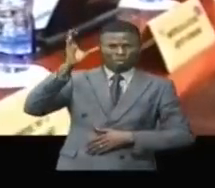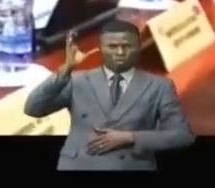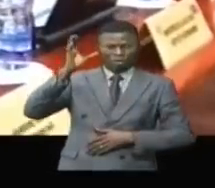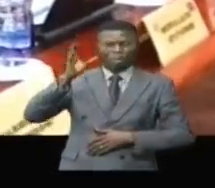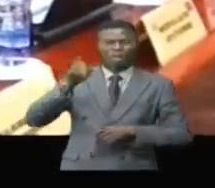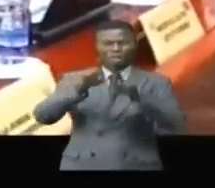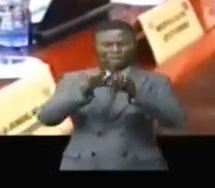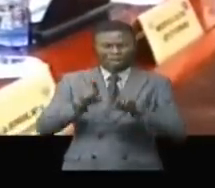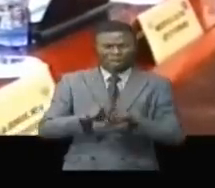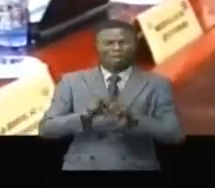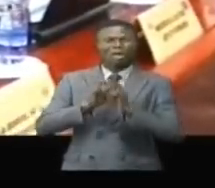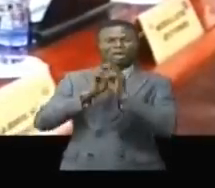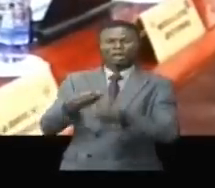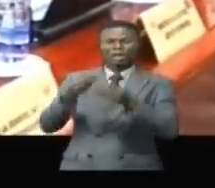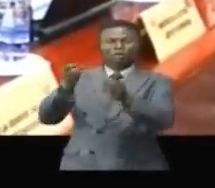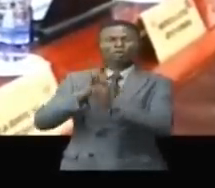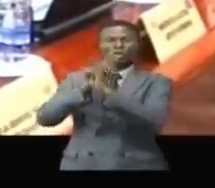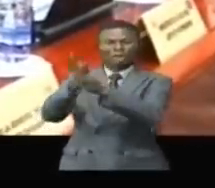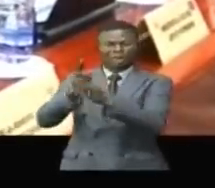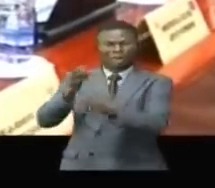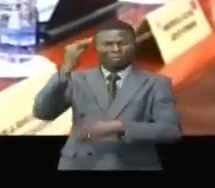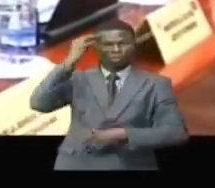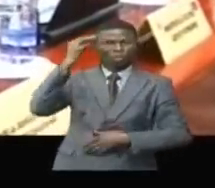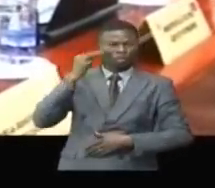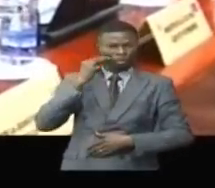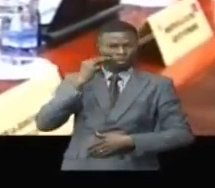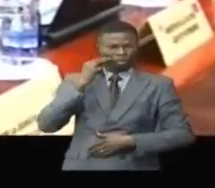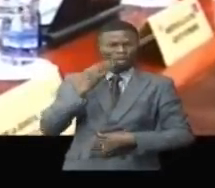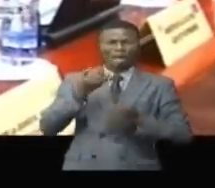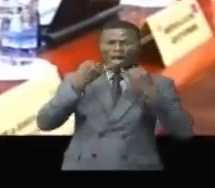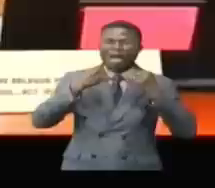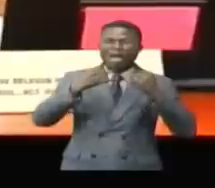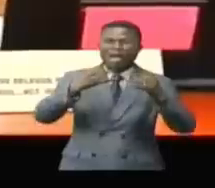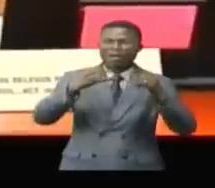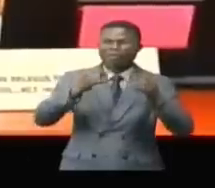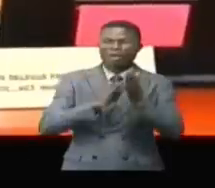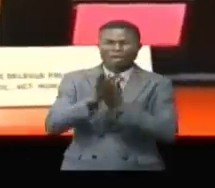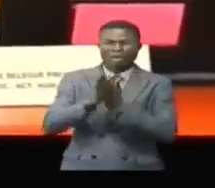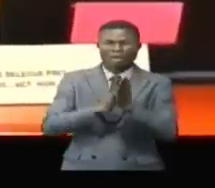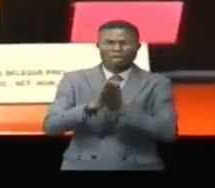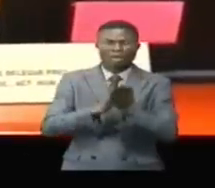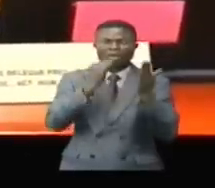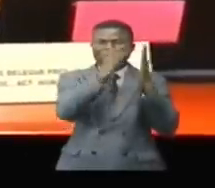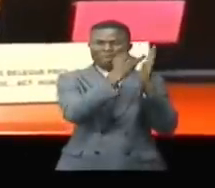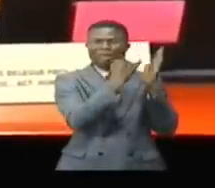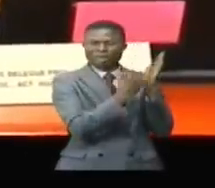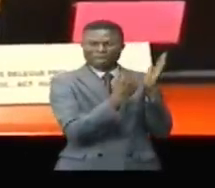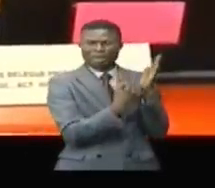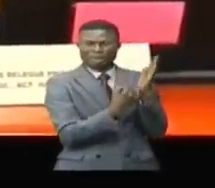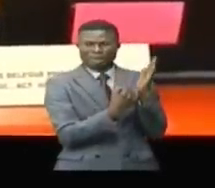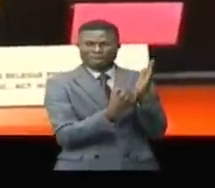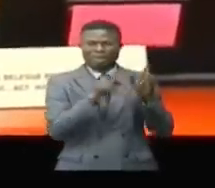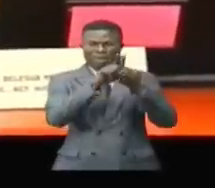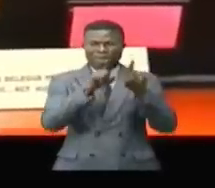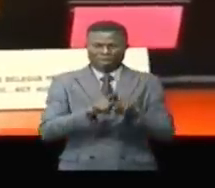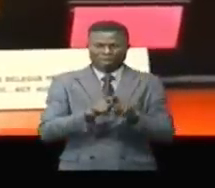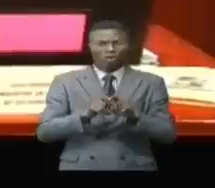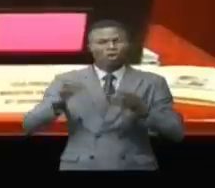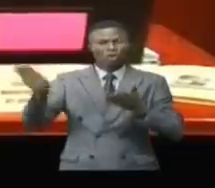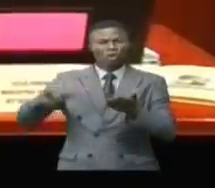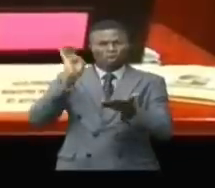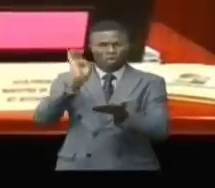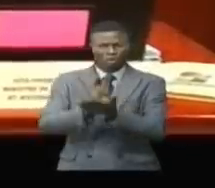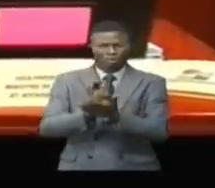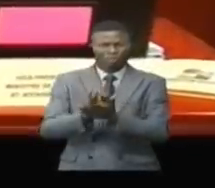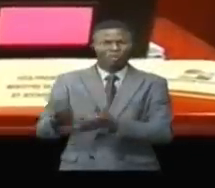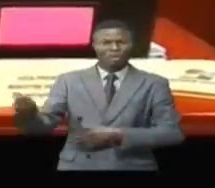aussi présenté au Conseil une note d'information relative à l'identification et à la certification des